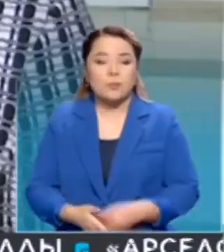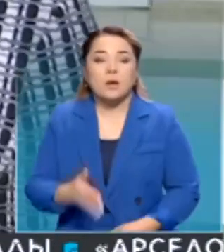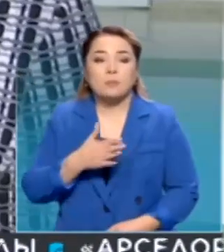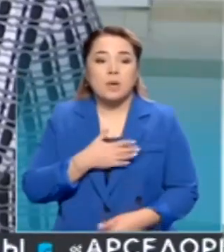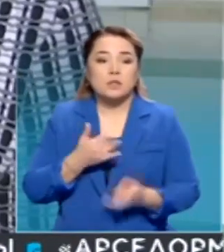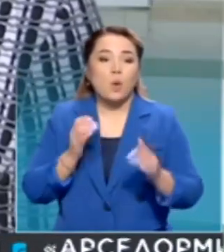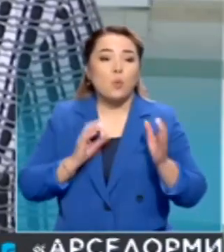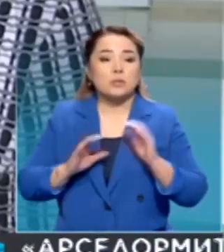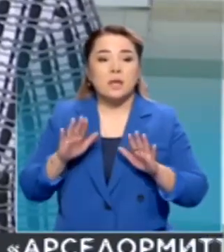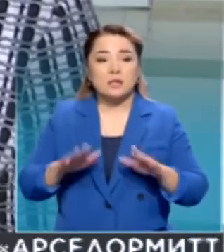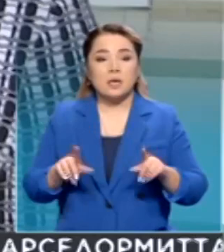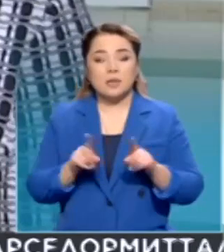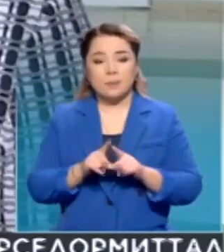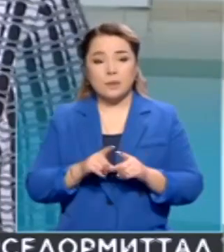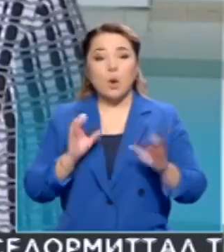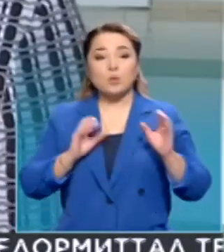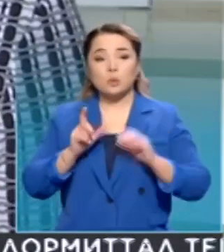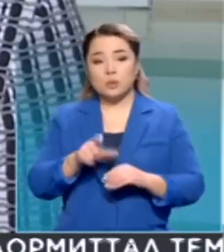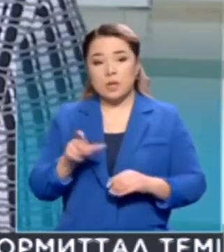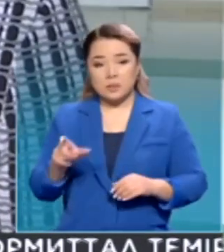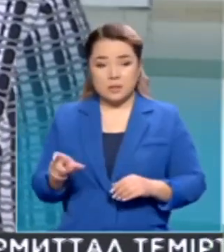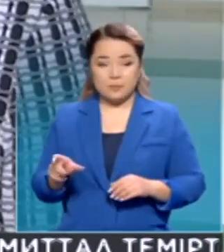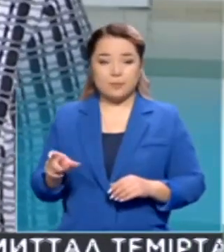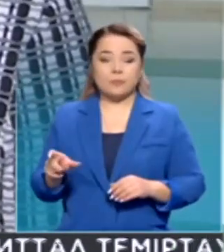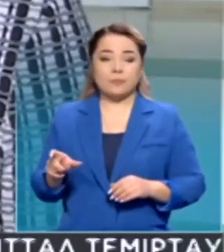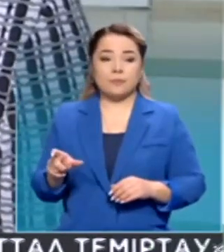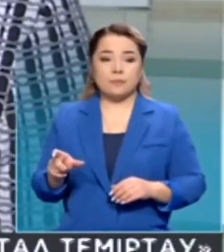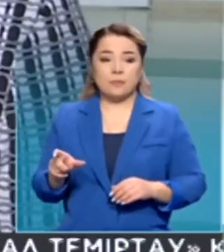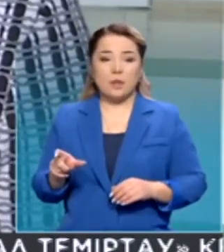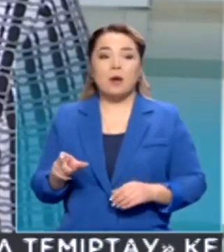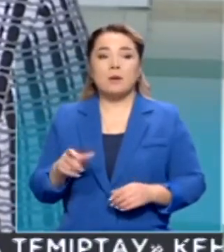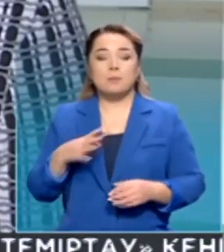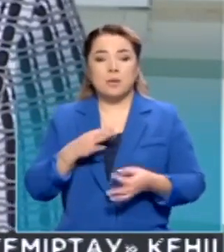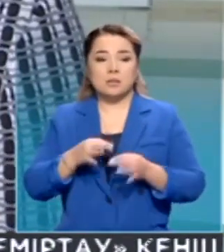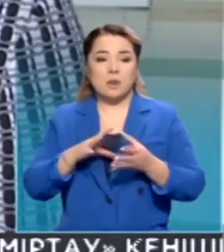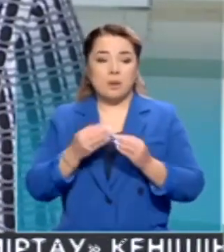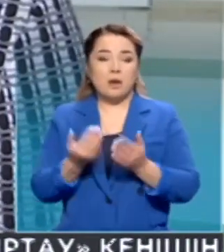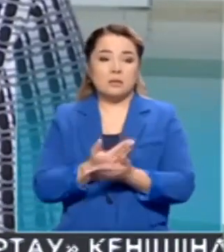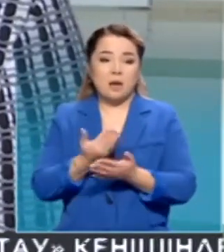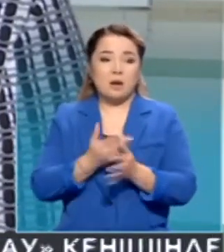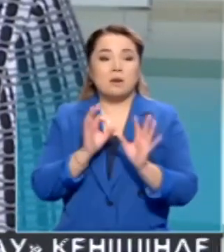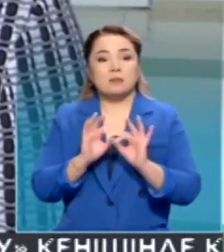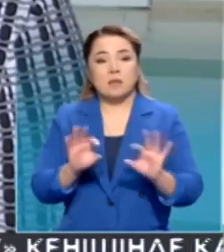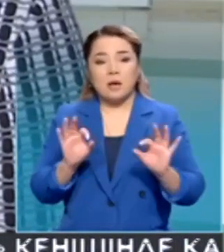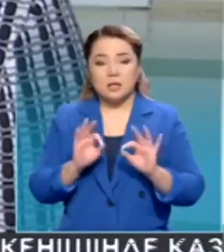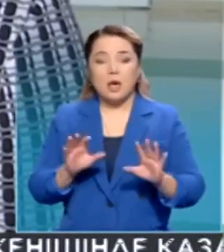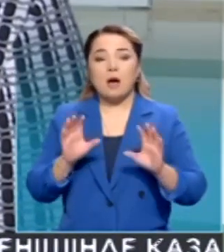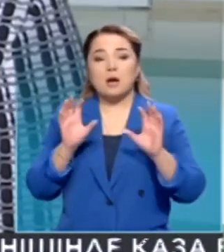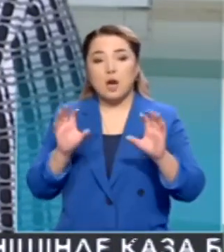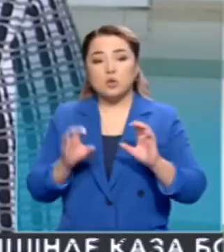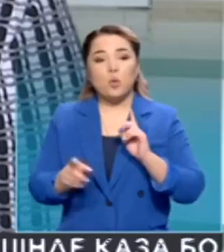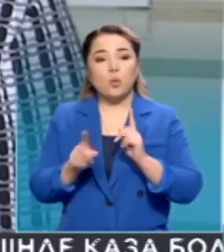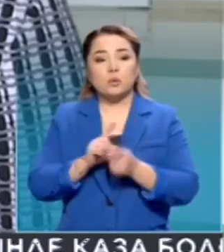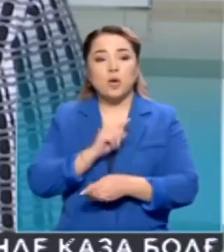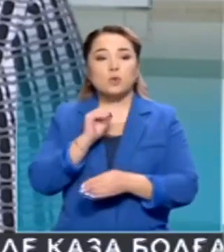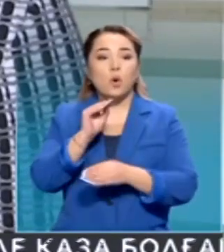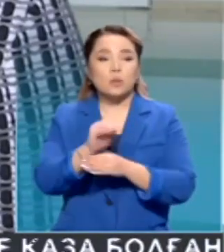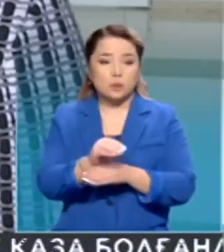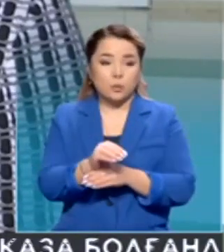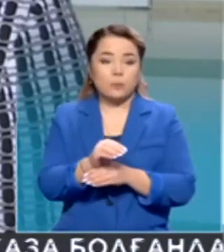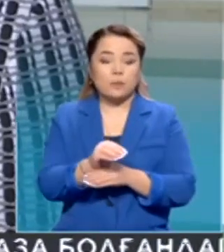Біздің университетімізде студенттерге жаңағы мағлұматтар беру, конституциядағы өзгерістерін мен